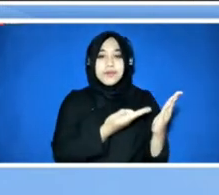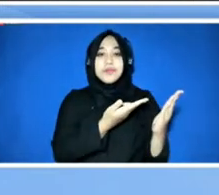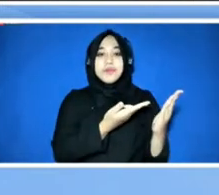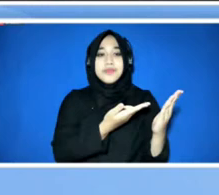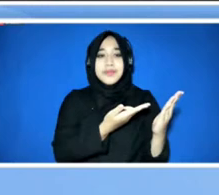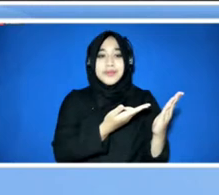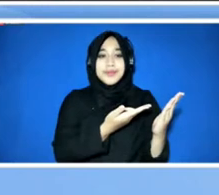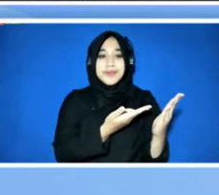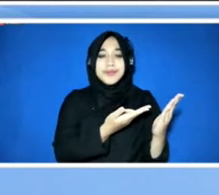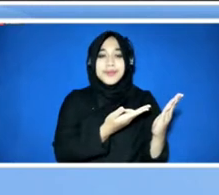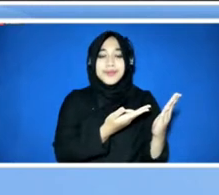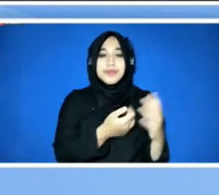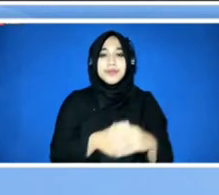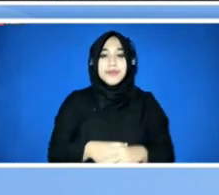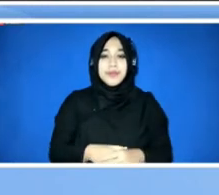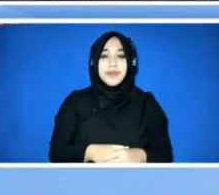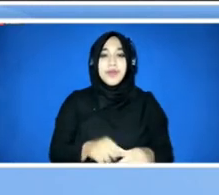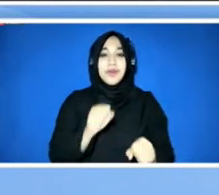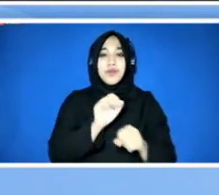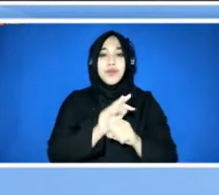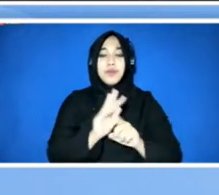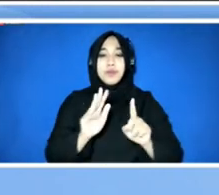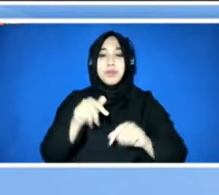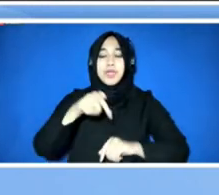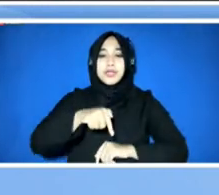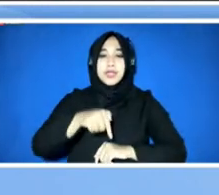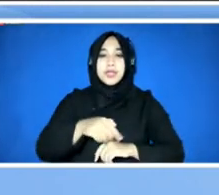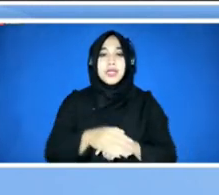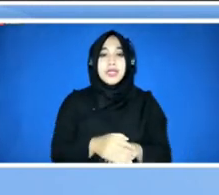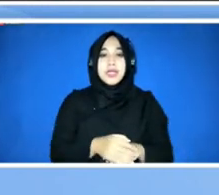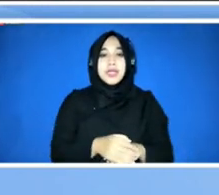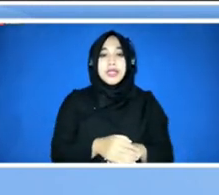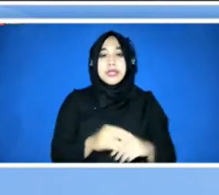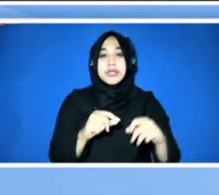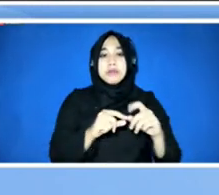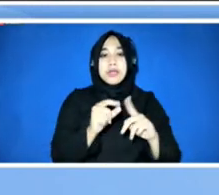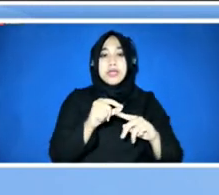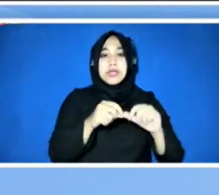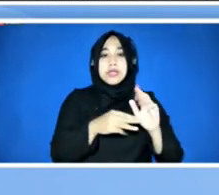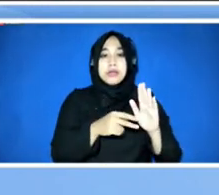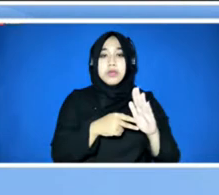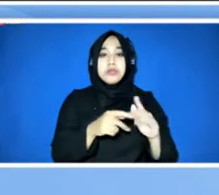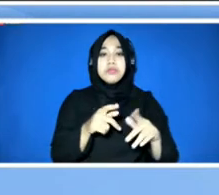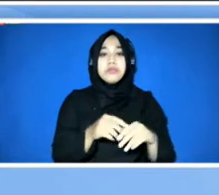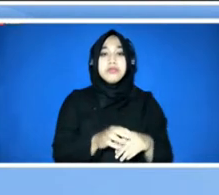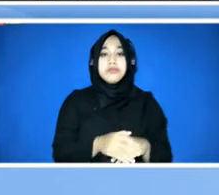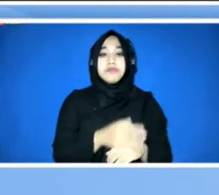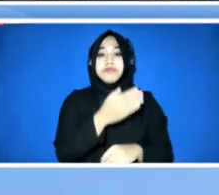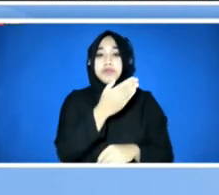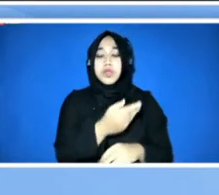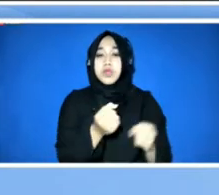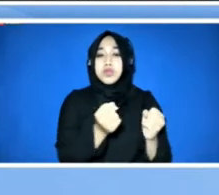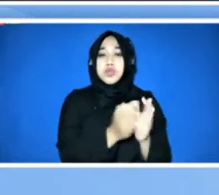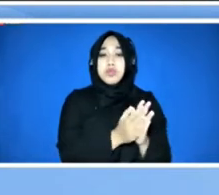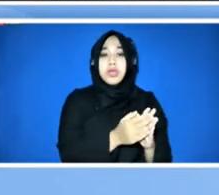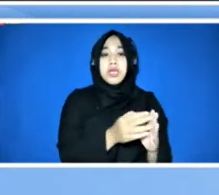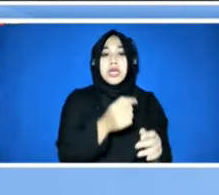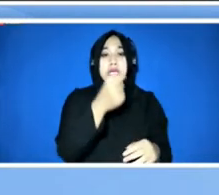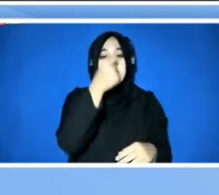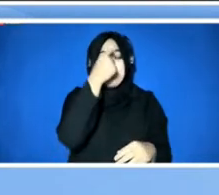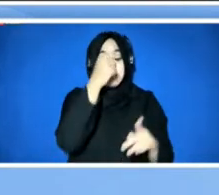di COVID-19 ini spesimennya berdasarkan new all record. Jumlah spesimen diperiksa dan jumlah orang